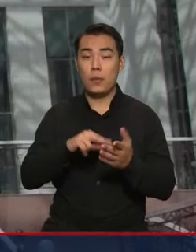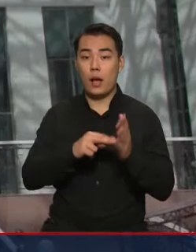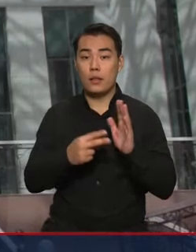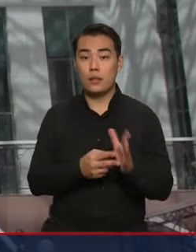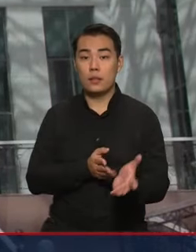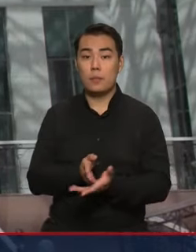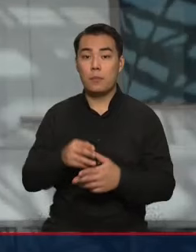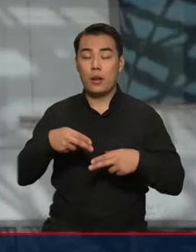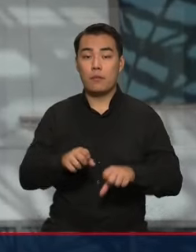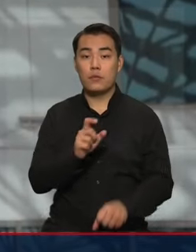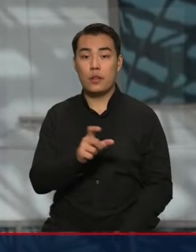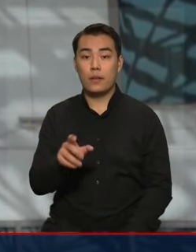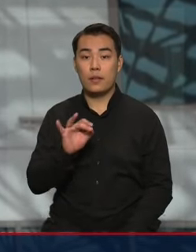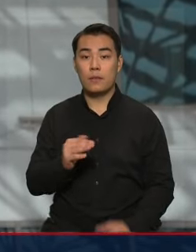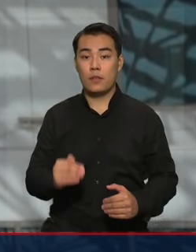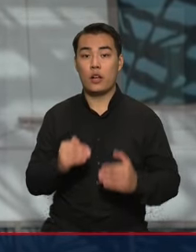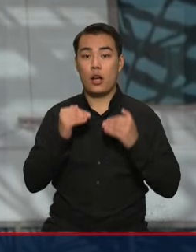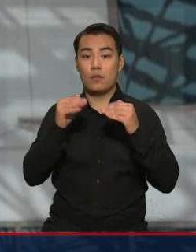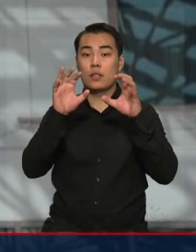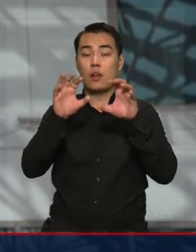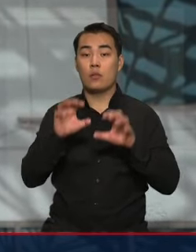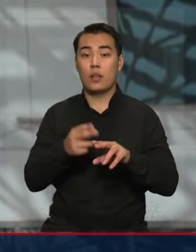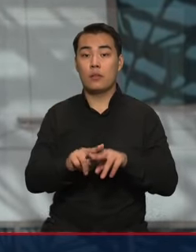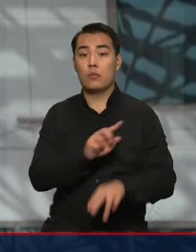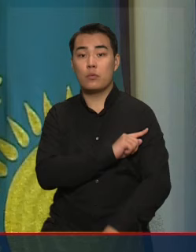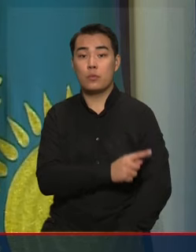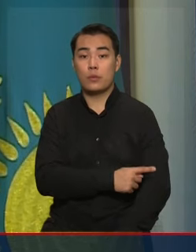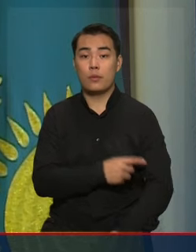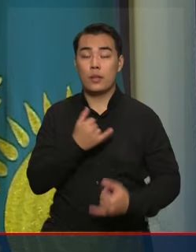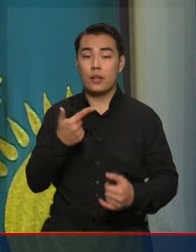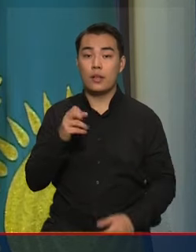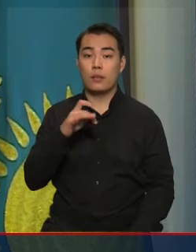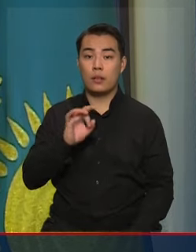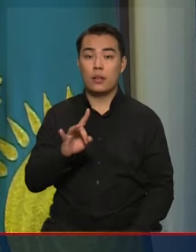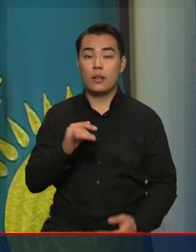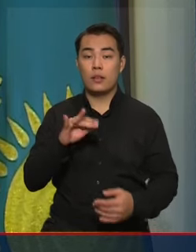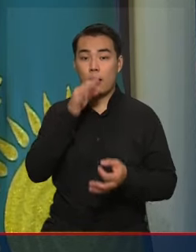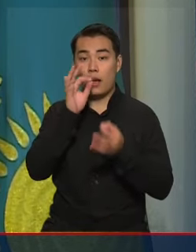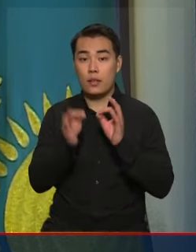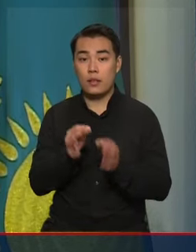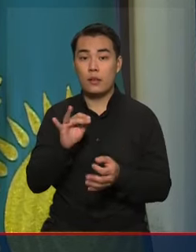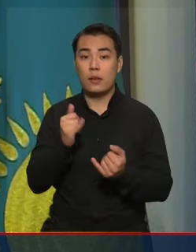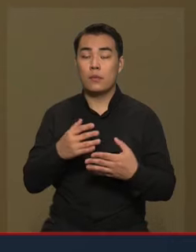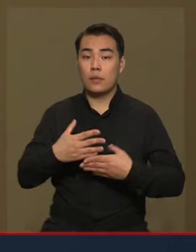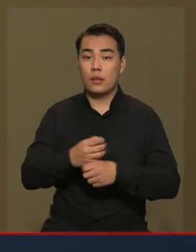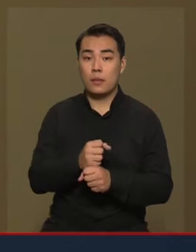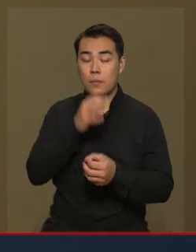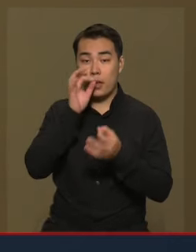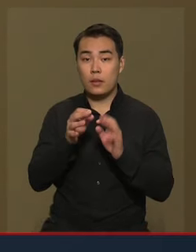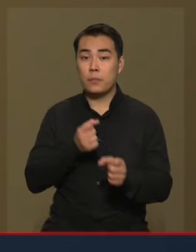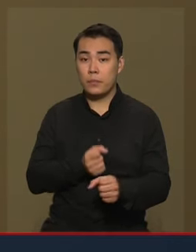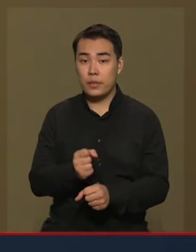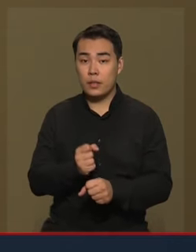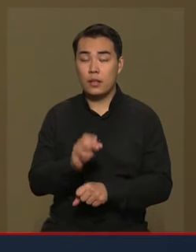области прав человека и верховенства закона. Это усиление гендерного равенства, борьба с бытовым насилием, предотвращение пыток и